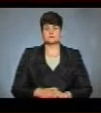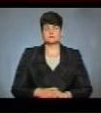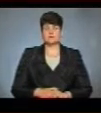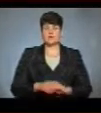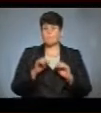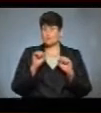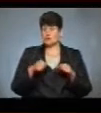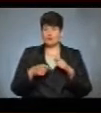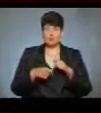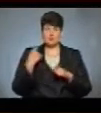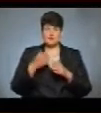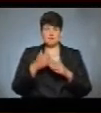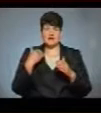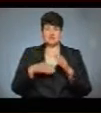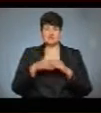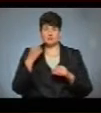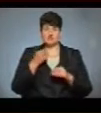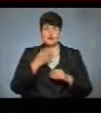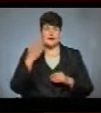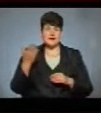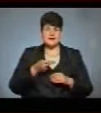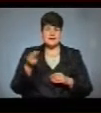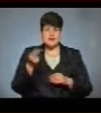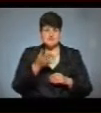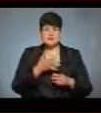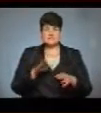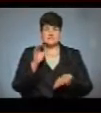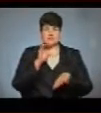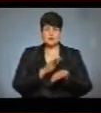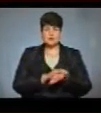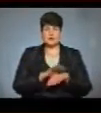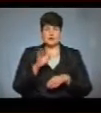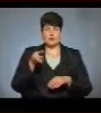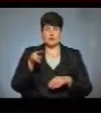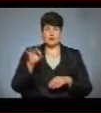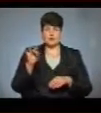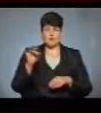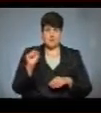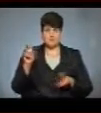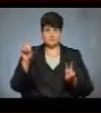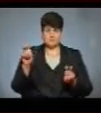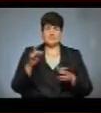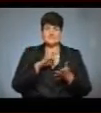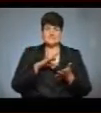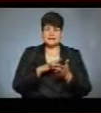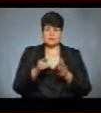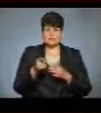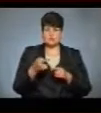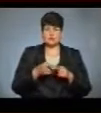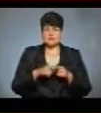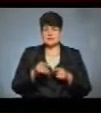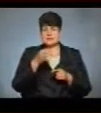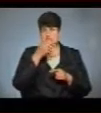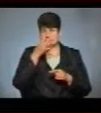Можливе порушення передвиборчої агітації зафіксували спостерігачі громадянської мережі «Опора» у центрі Тернополя. Про це повідомила омбудсменка із захисту